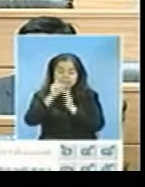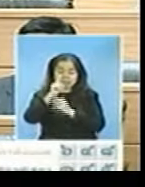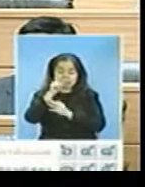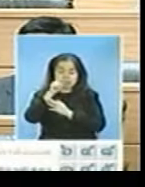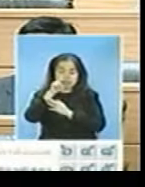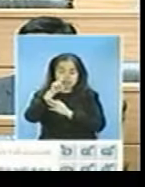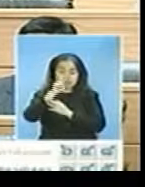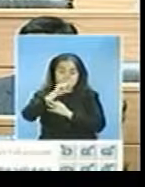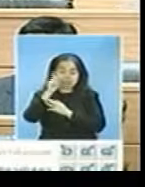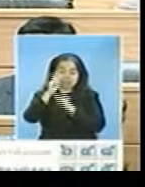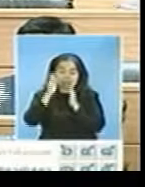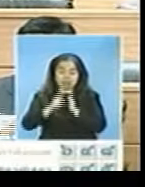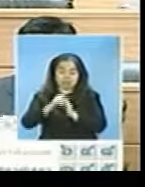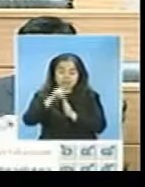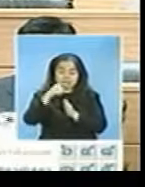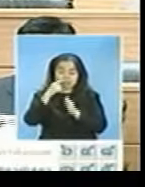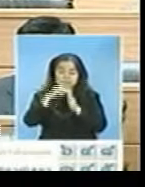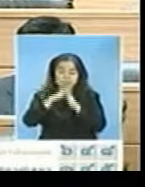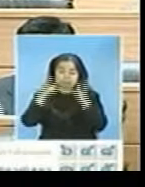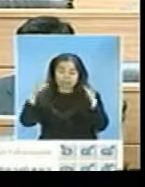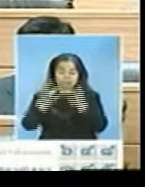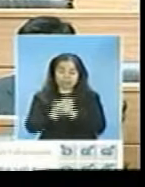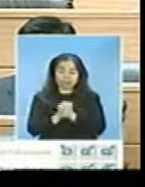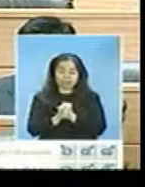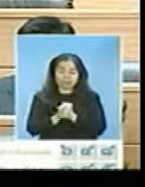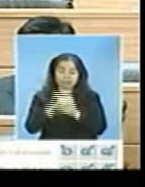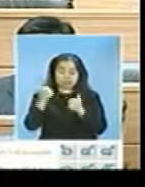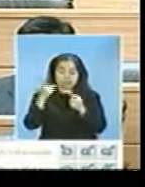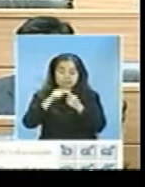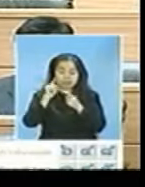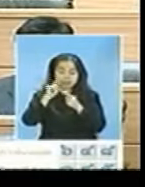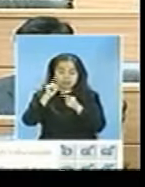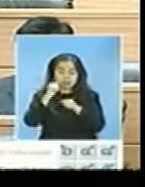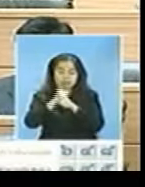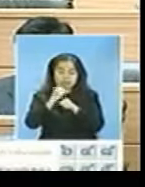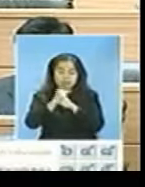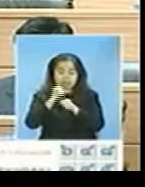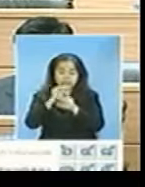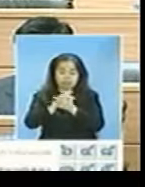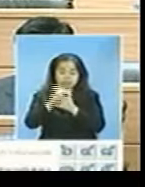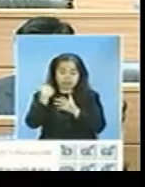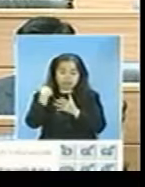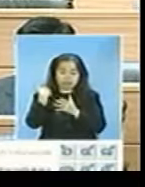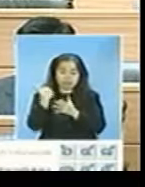ยอะมากฉะนั้นจึงอยากให้เขาเข้ามามีส่วนร่วมในการจัดทำร่างรัฐธรรมนูญ